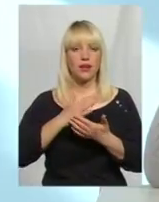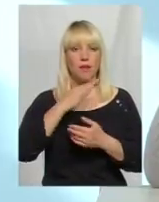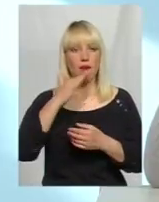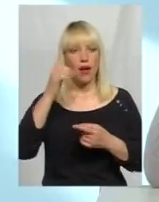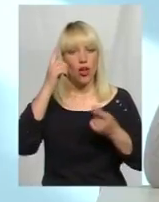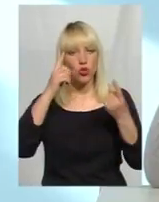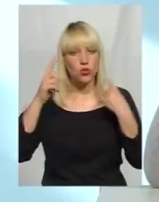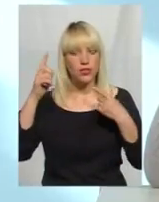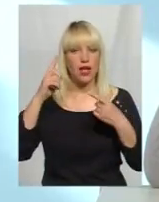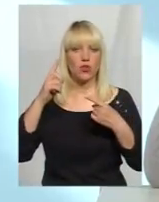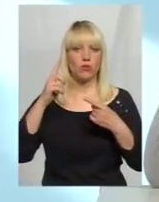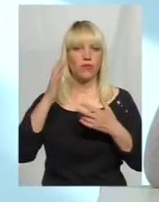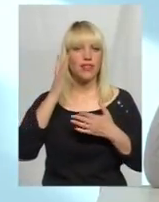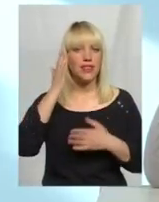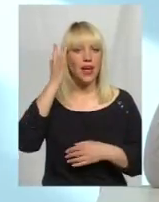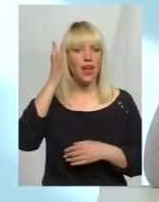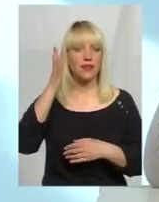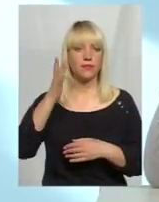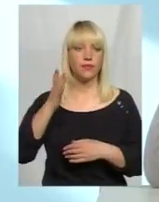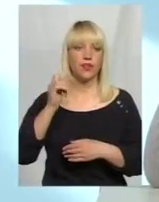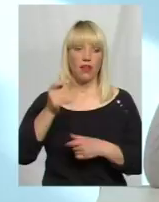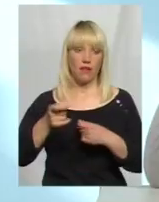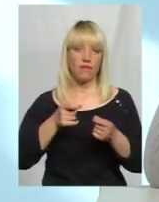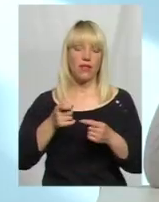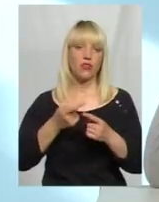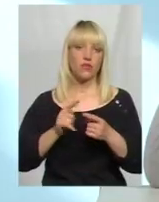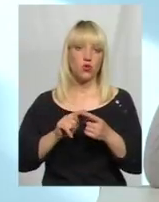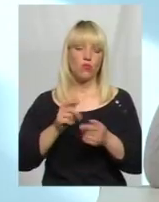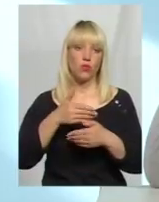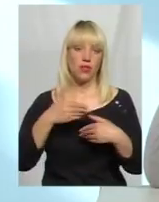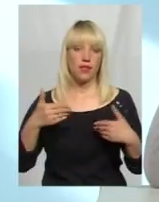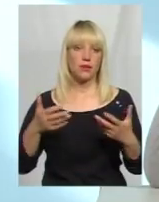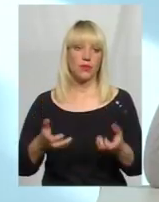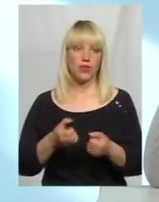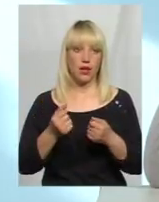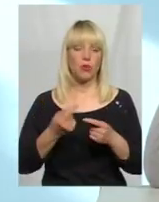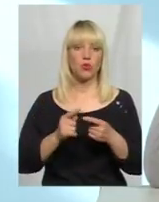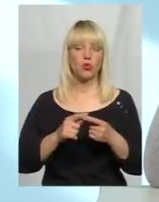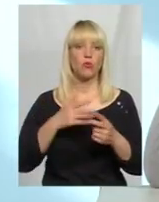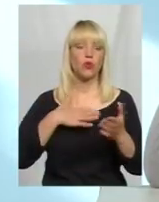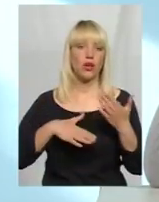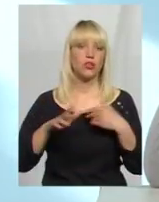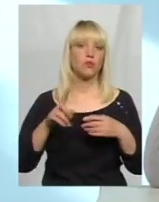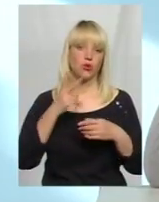задумів, ідей, і влада нас в цьому підтримує, ми тому дуже раді. Подивимося,